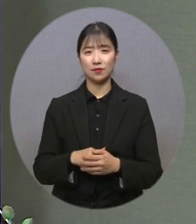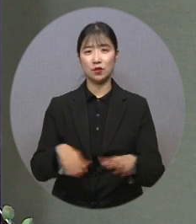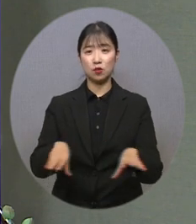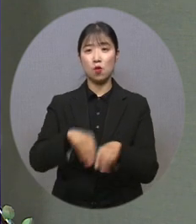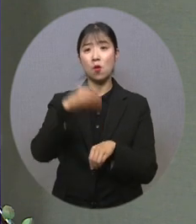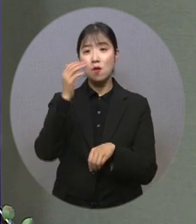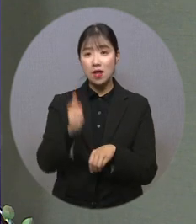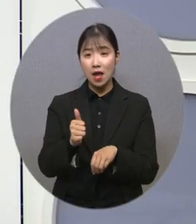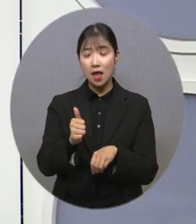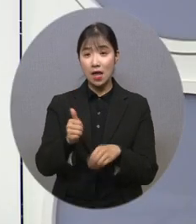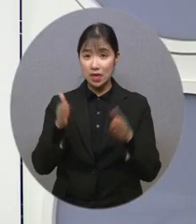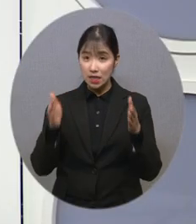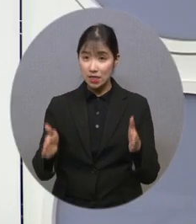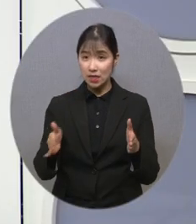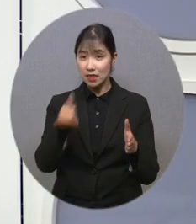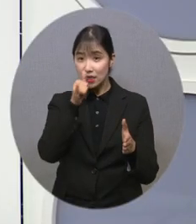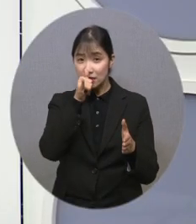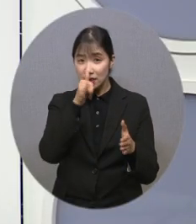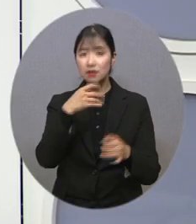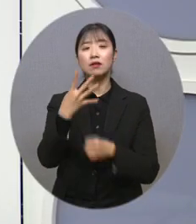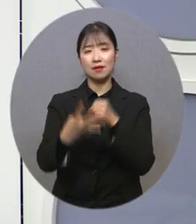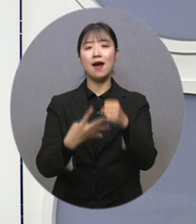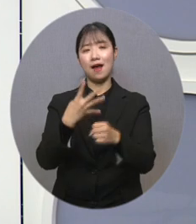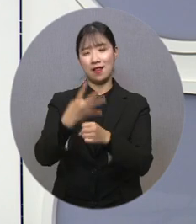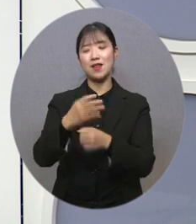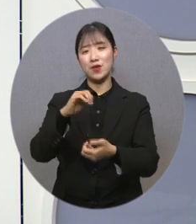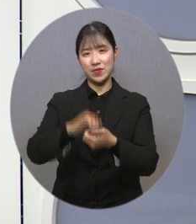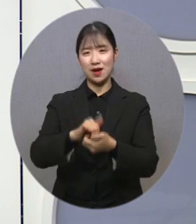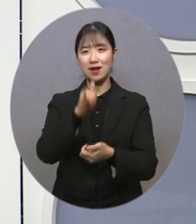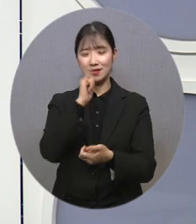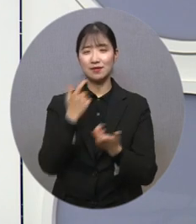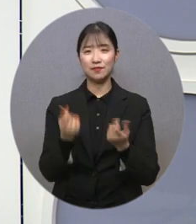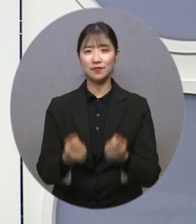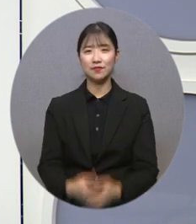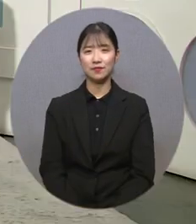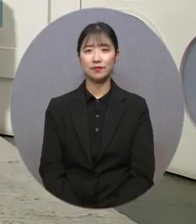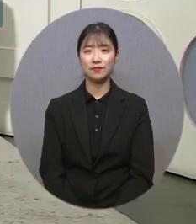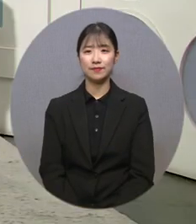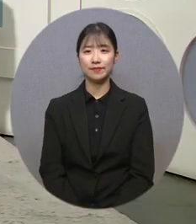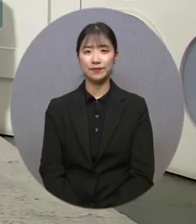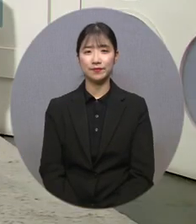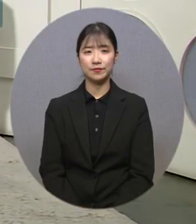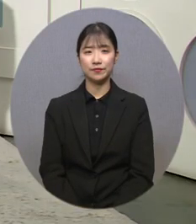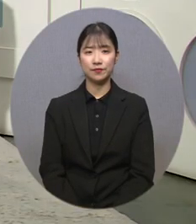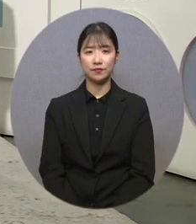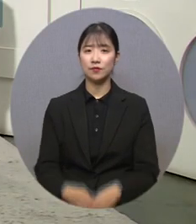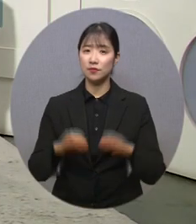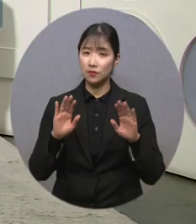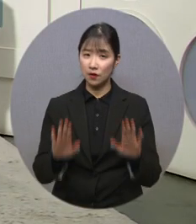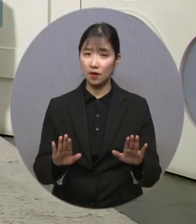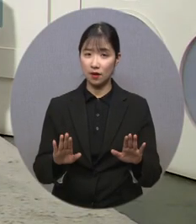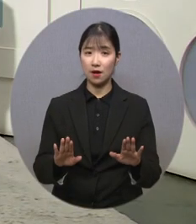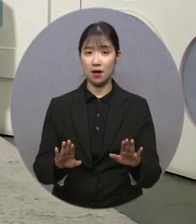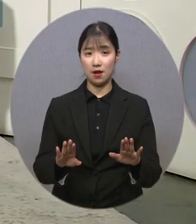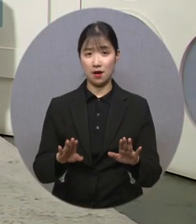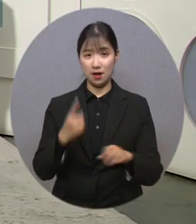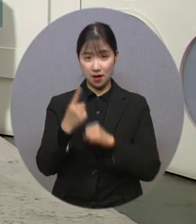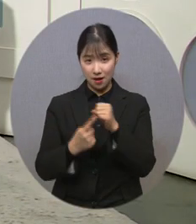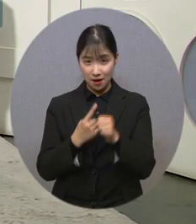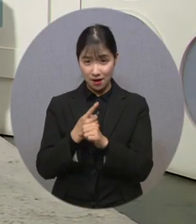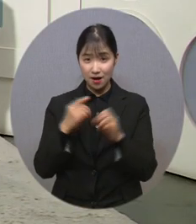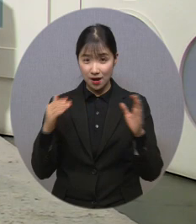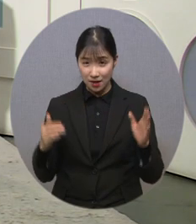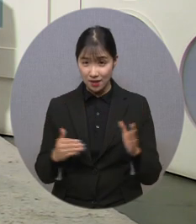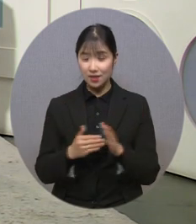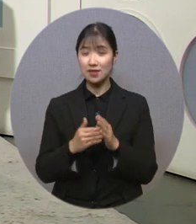총장에도 임기가? 네, 4년 임기를 일단 했습니다. 아, 그러면 이제 올해 한 해만